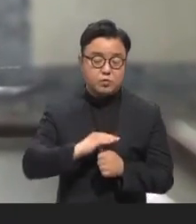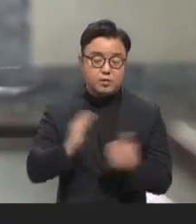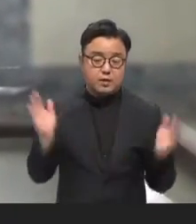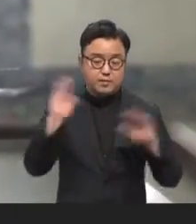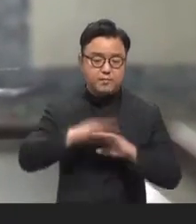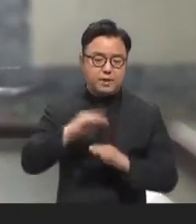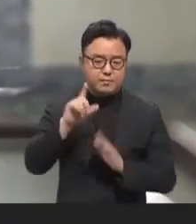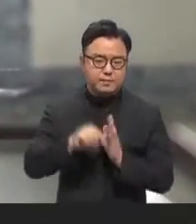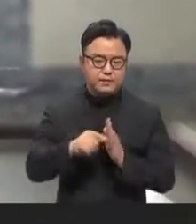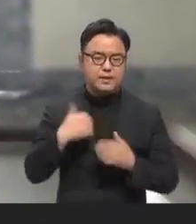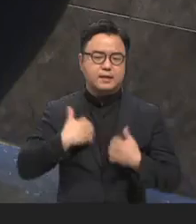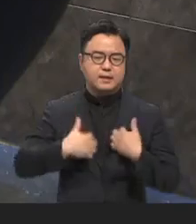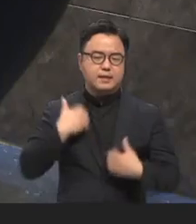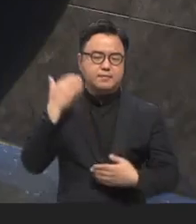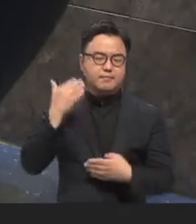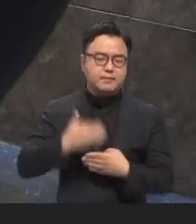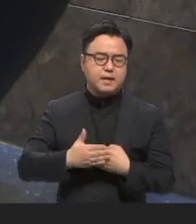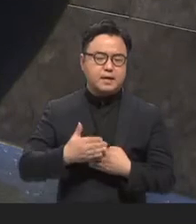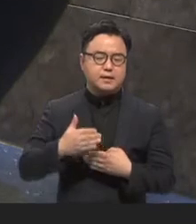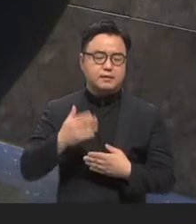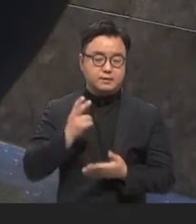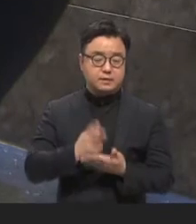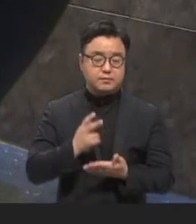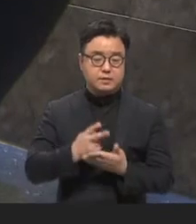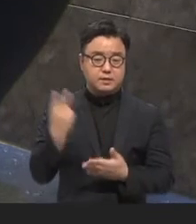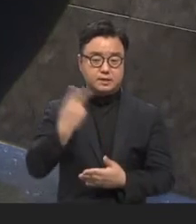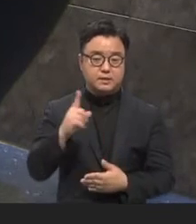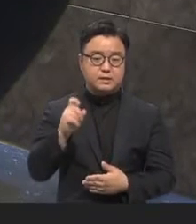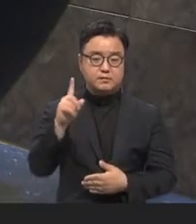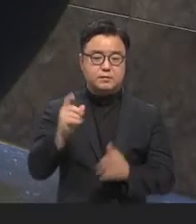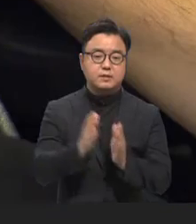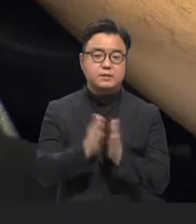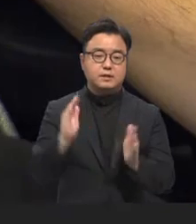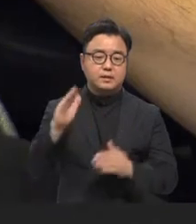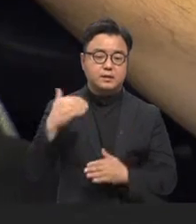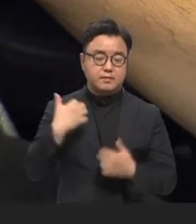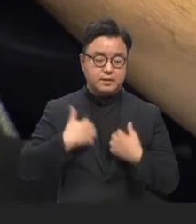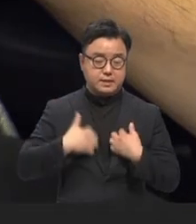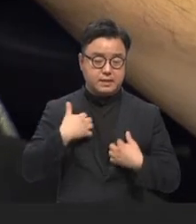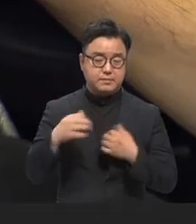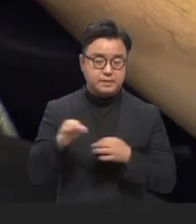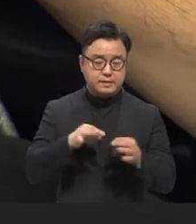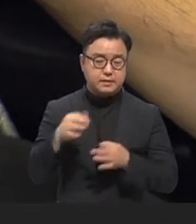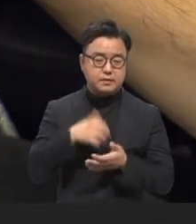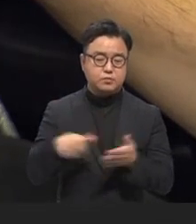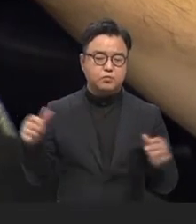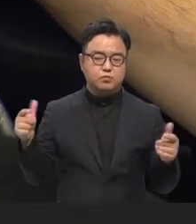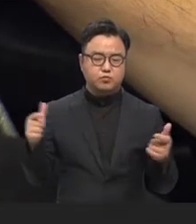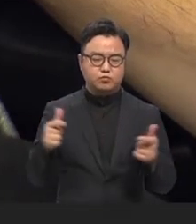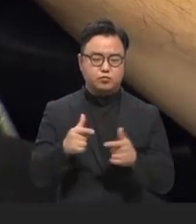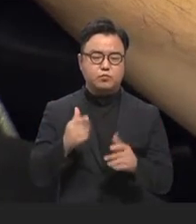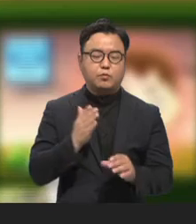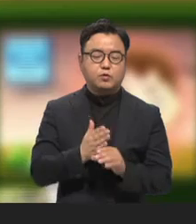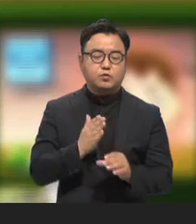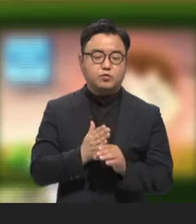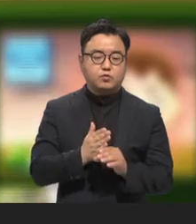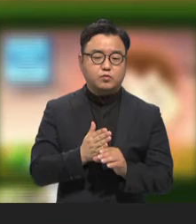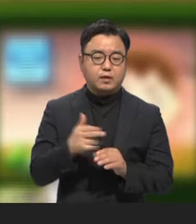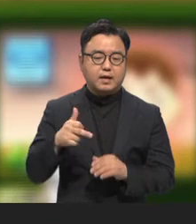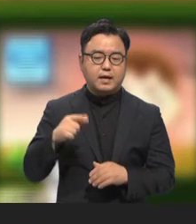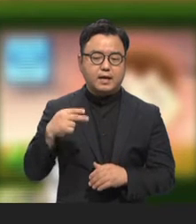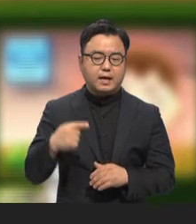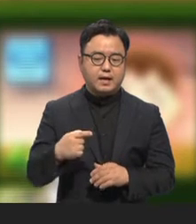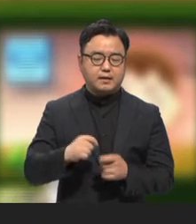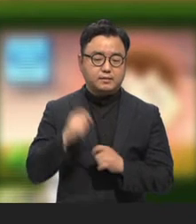금지하는 셧다운제가 2011년 시행된 이후 국내 게임 시장 규모는 계속 줄어드는 추세입니다 카드 게임과 같은